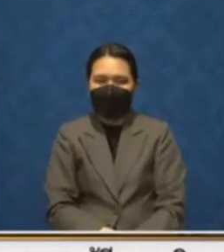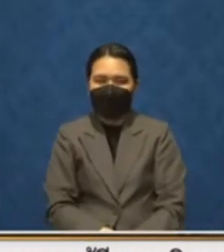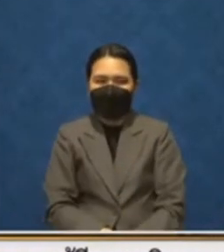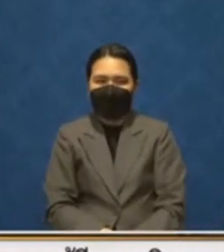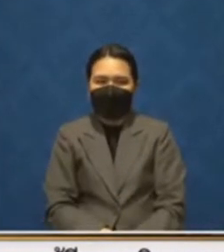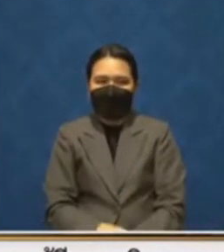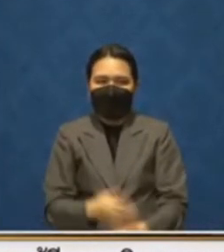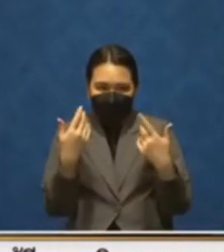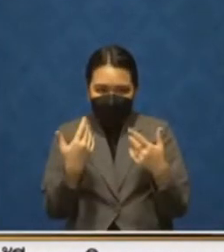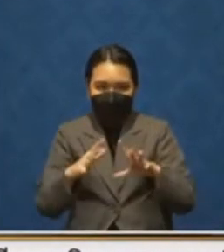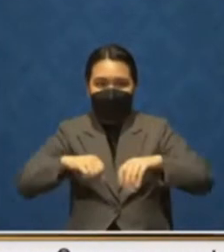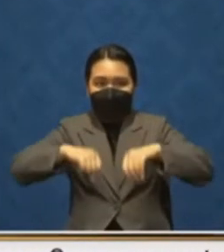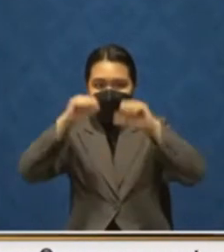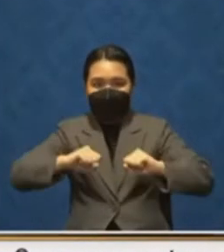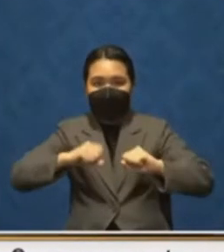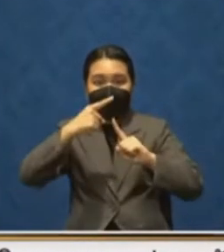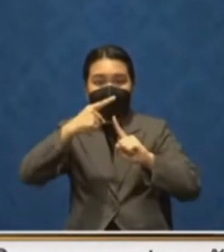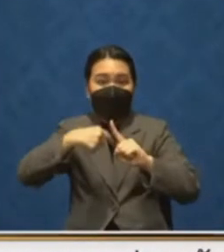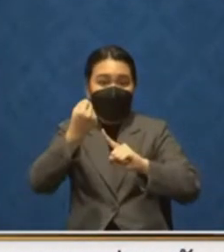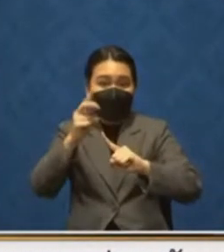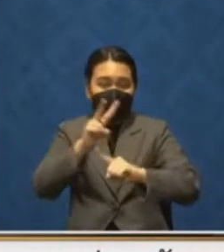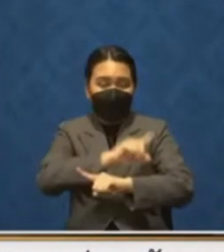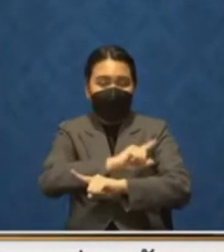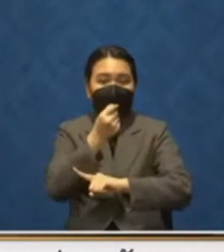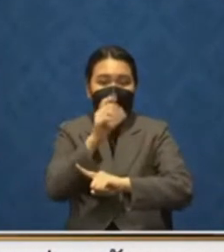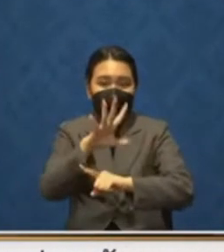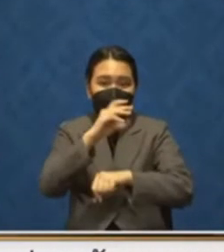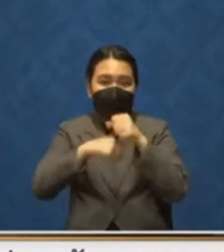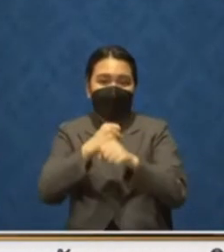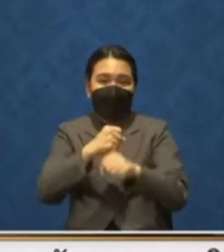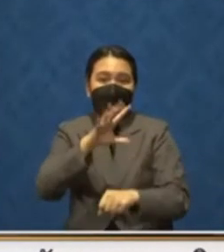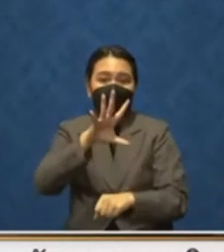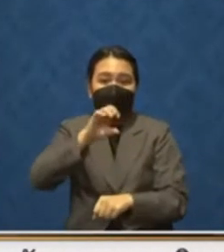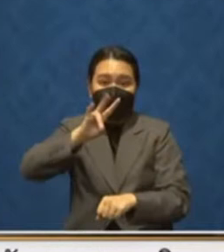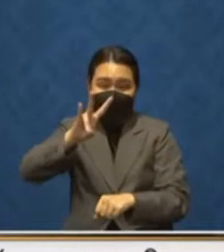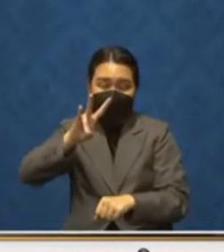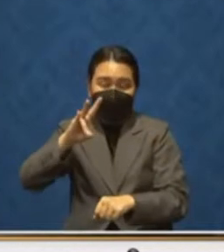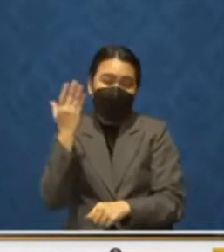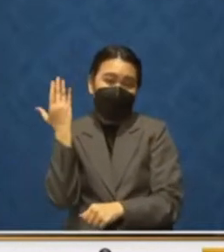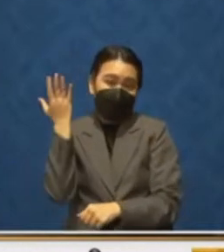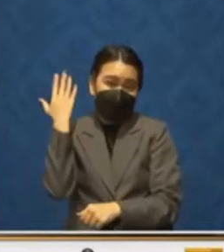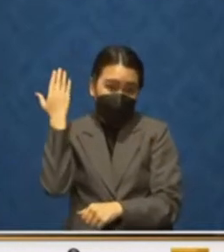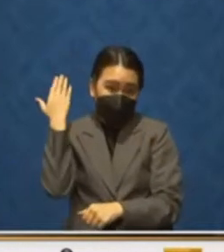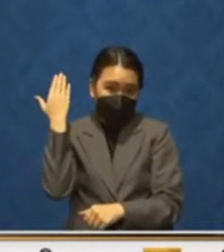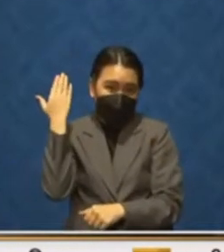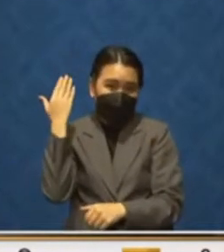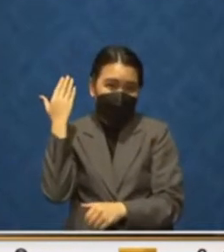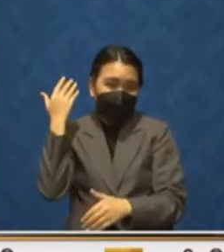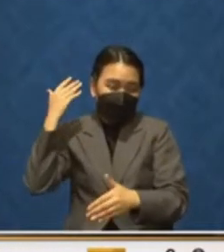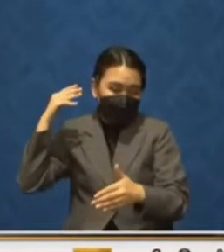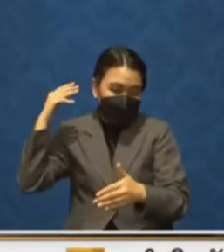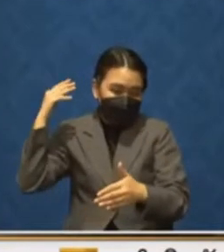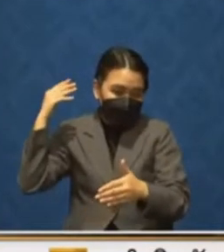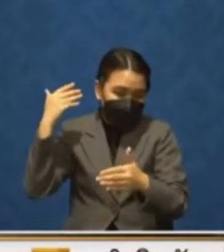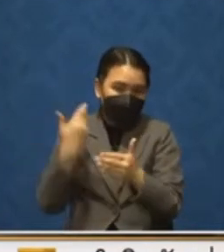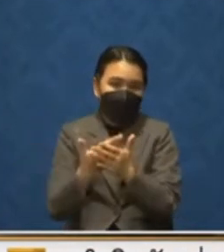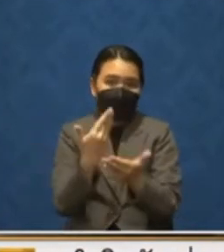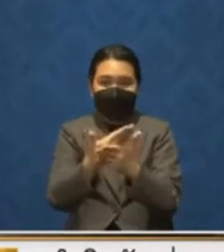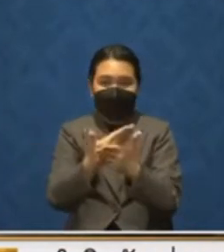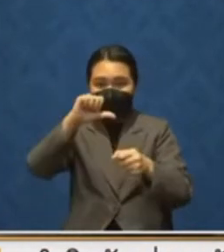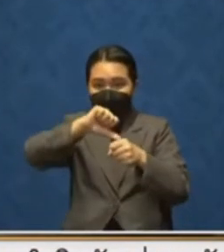อนุมัติแต่วันที่ 15ธันวาคมปี 57ตั้งแต่วันนั้นเป็นต้นไปเนี่ยราคาการ์ดบิดเบือนไปหมด